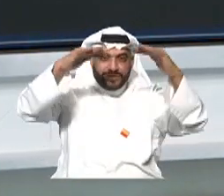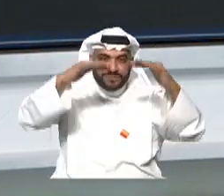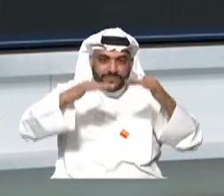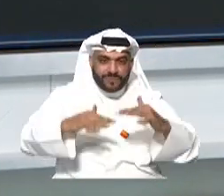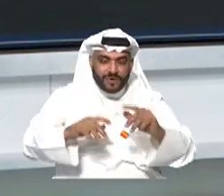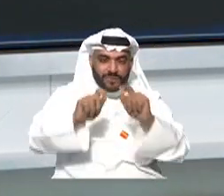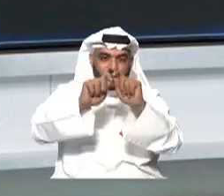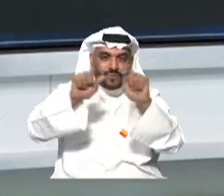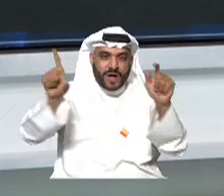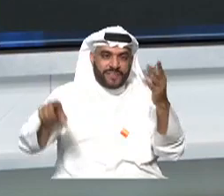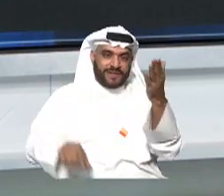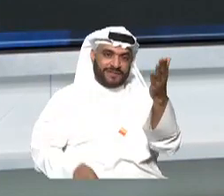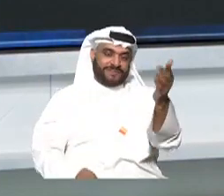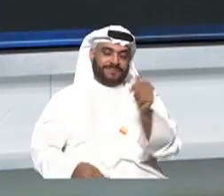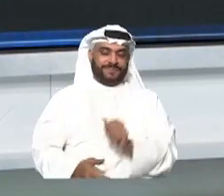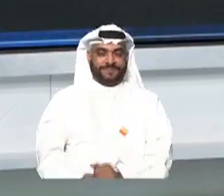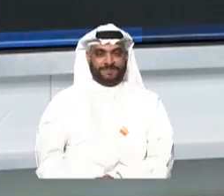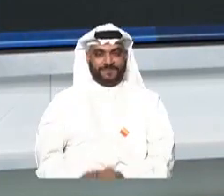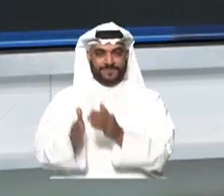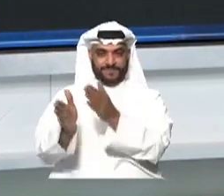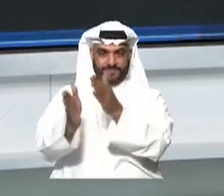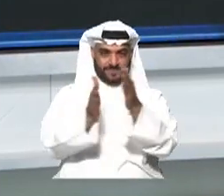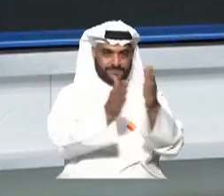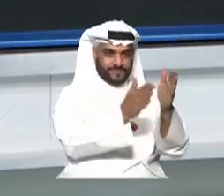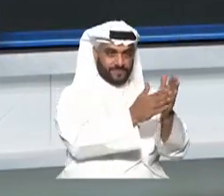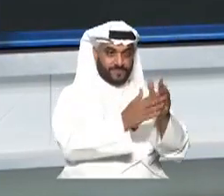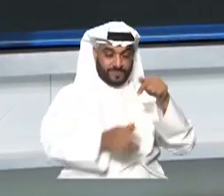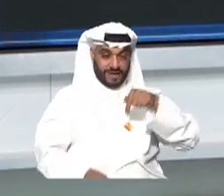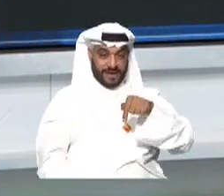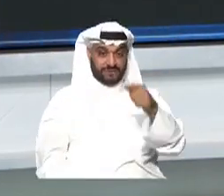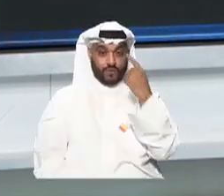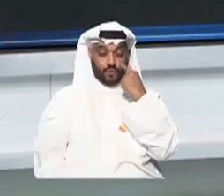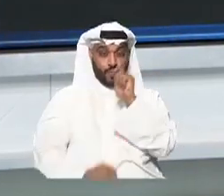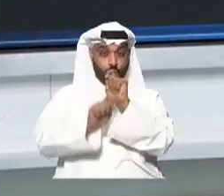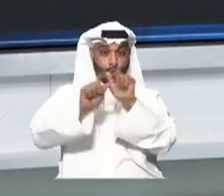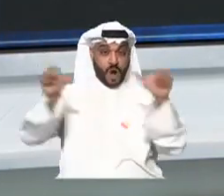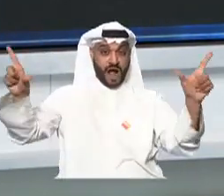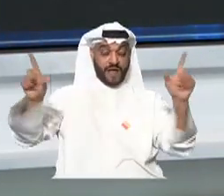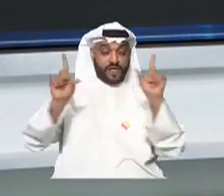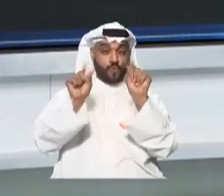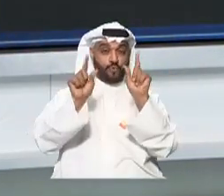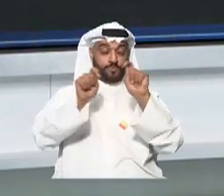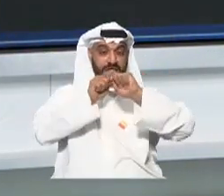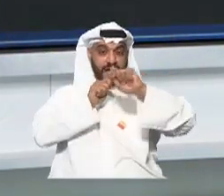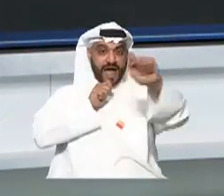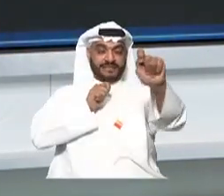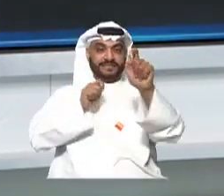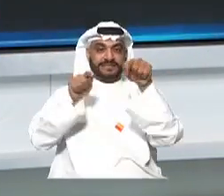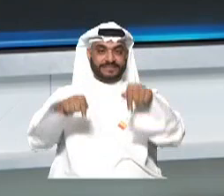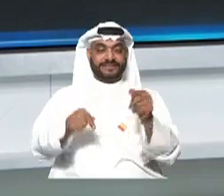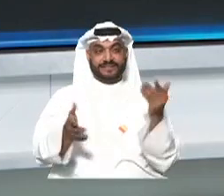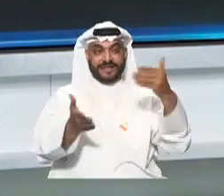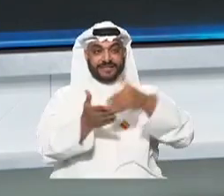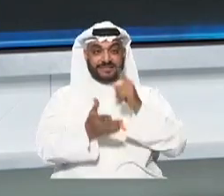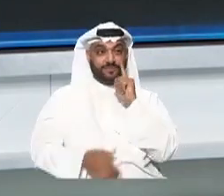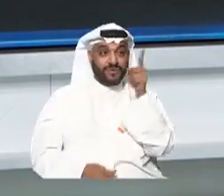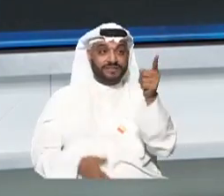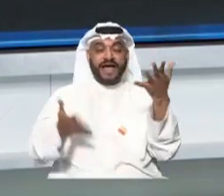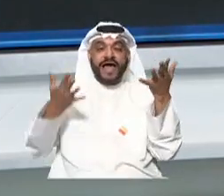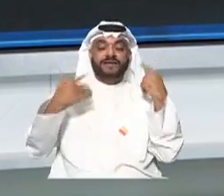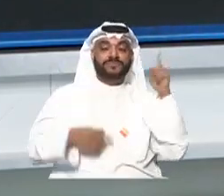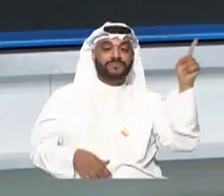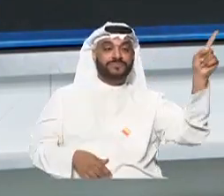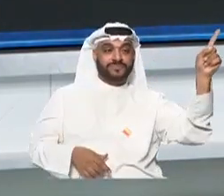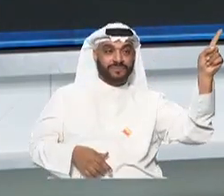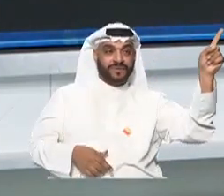بين الحين والآخر وارتفاع نسب الرطوبة. الرؤية الأفقية حتى الآن ممتازة أكثر من 12 كيلو متر. حتى نهاية اليوم الرياح راح تستمر ويانا